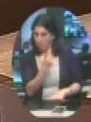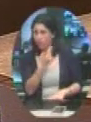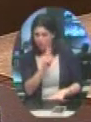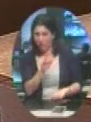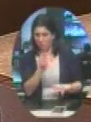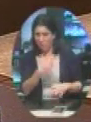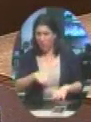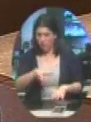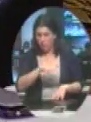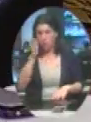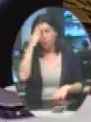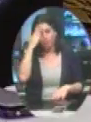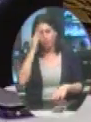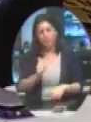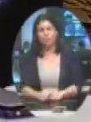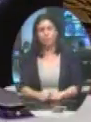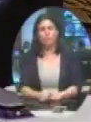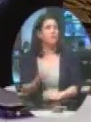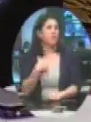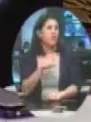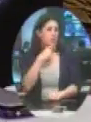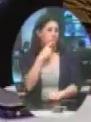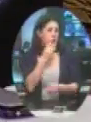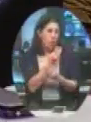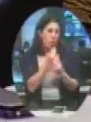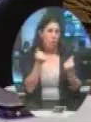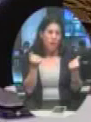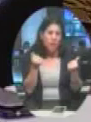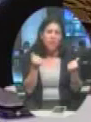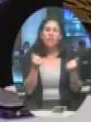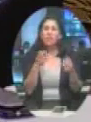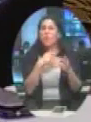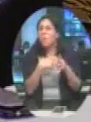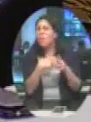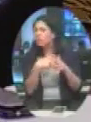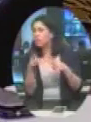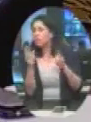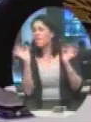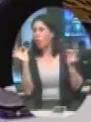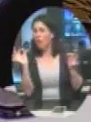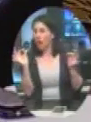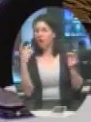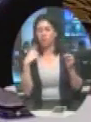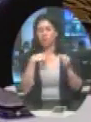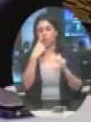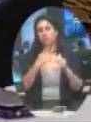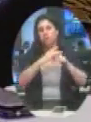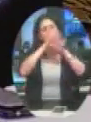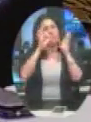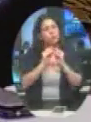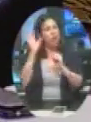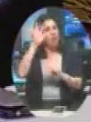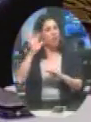שהציבור ייחשף אליו. לא מדובר רק בחומר הפורמלי שהוועדה יצרה, אלא בפירוש את כל חומרי הרקע באמת